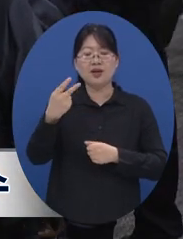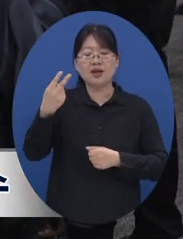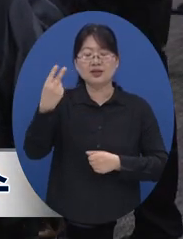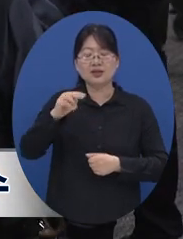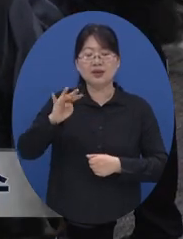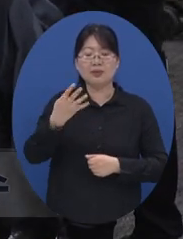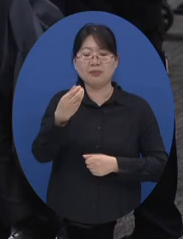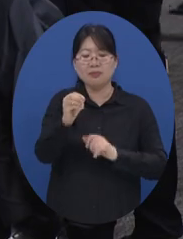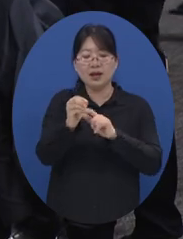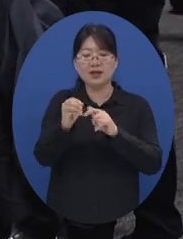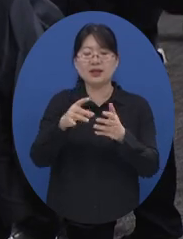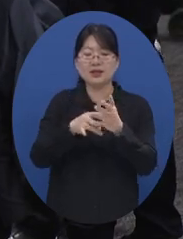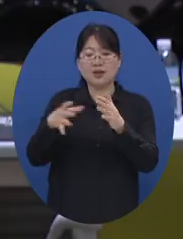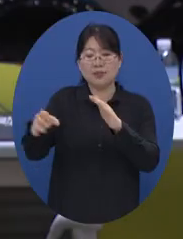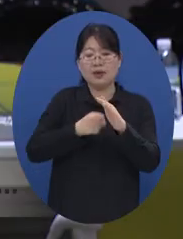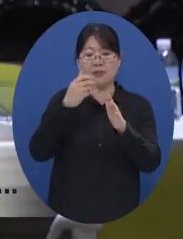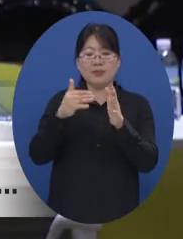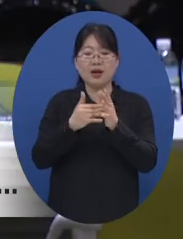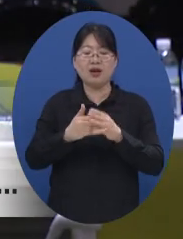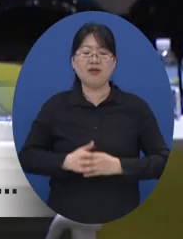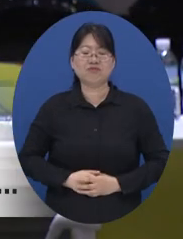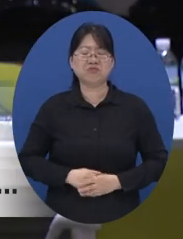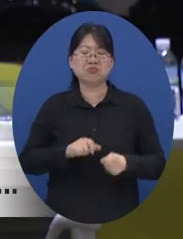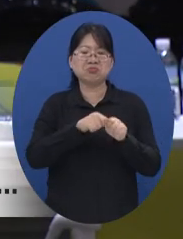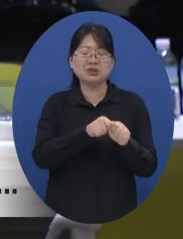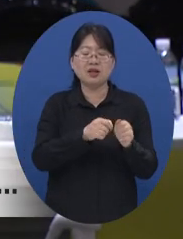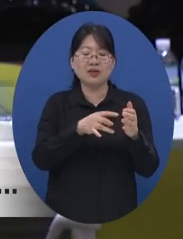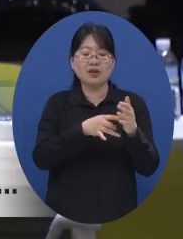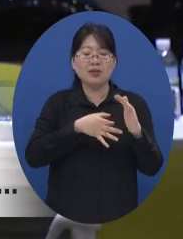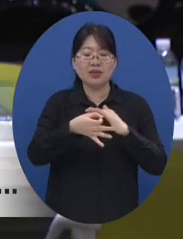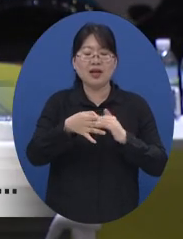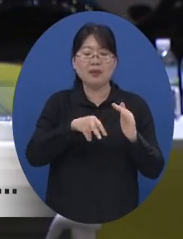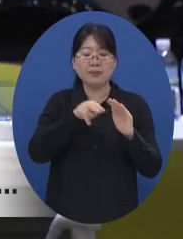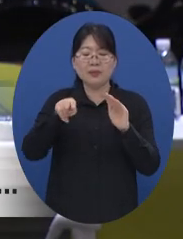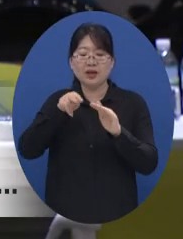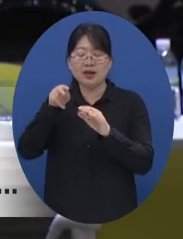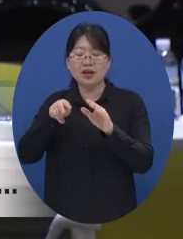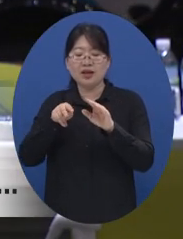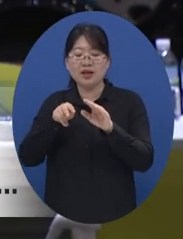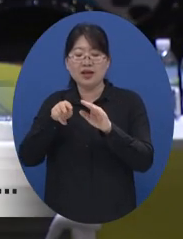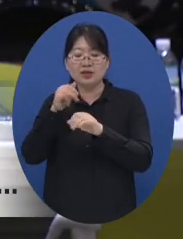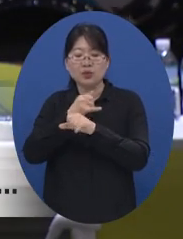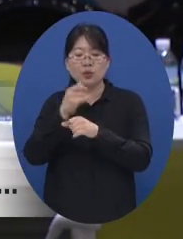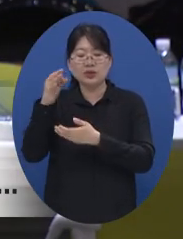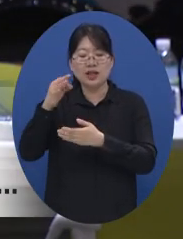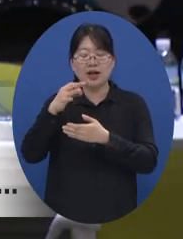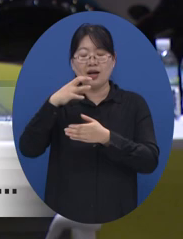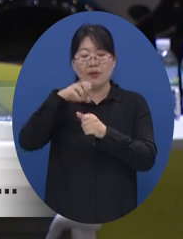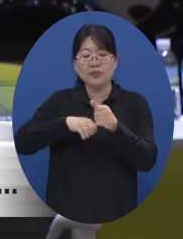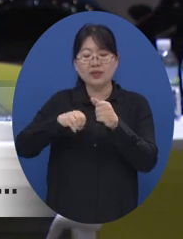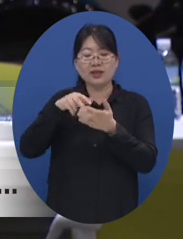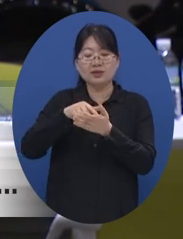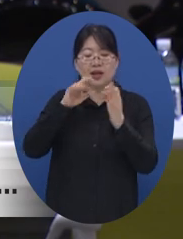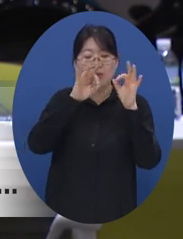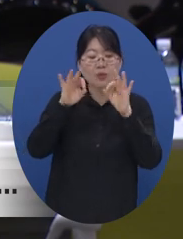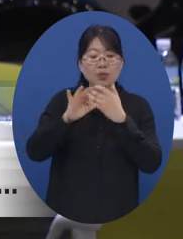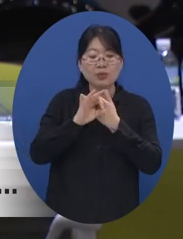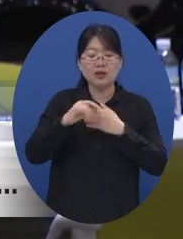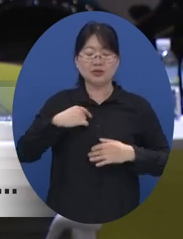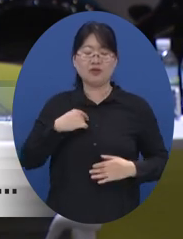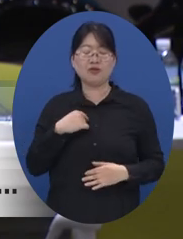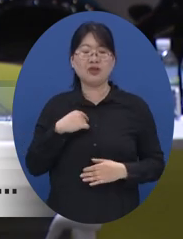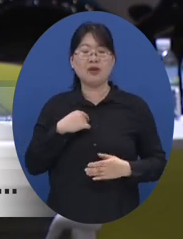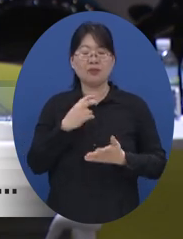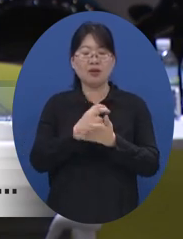원의 세금을 징수했습니다. 고의적으로 납세를 기피하거나 재산을 은닉하는 경우에 한해서